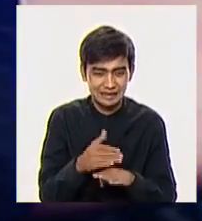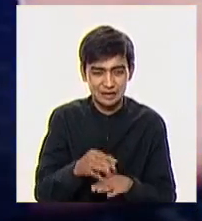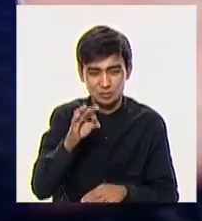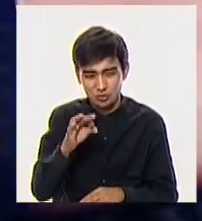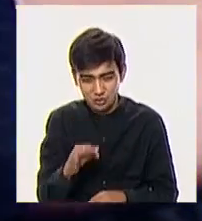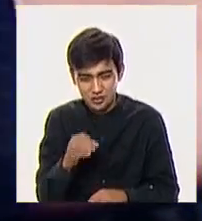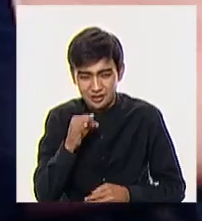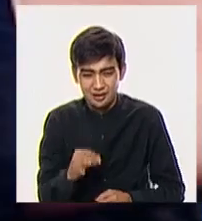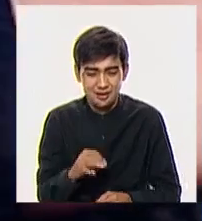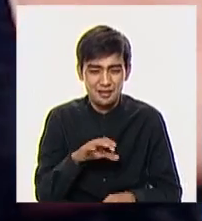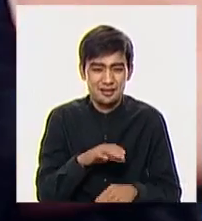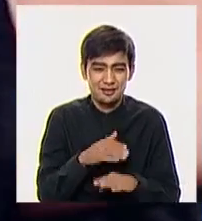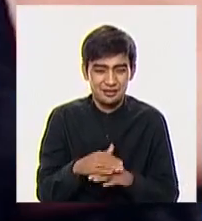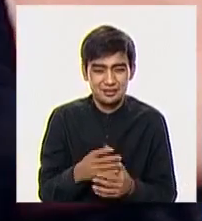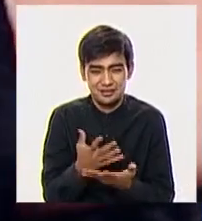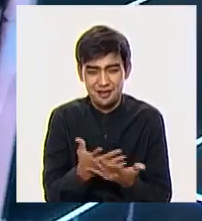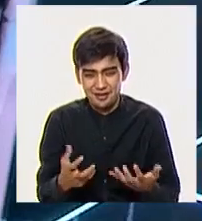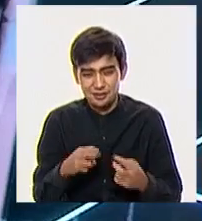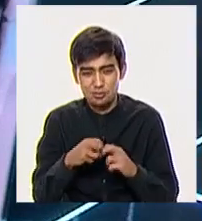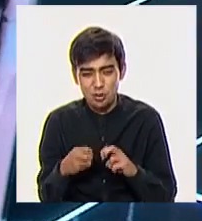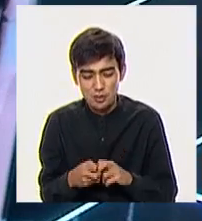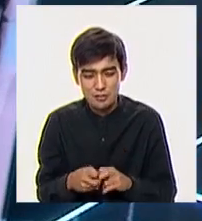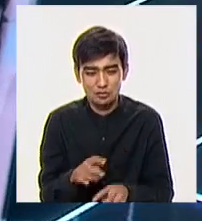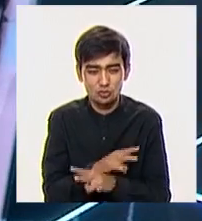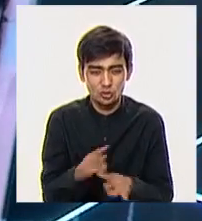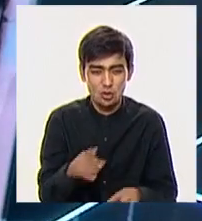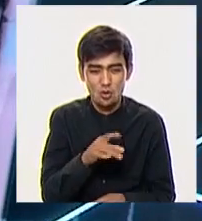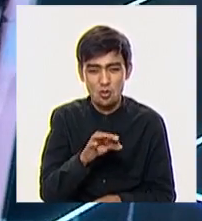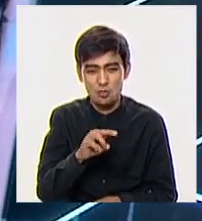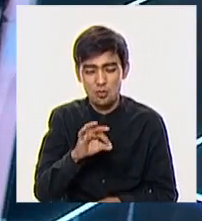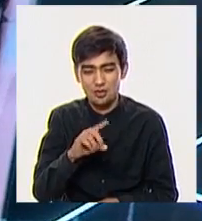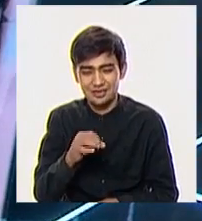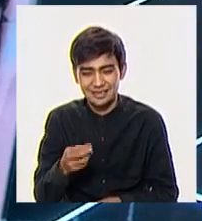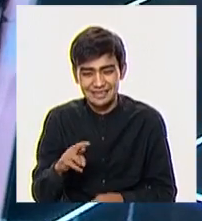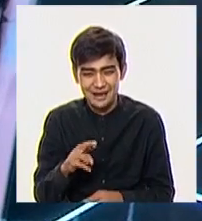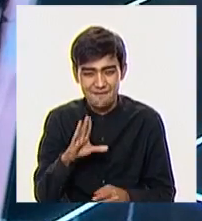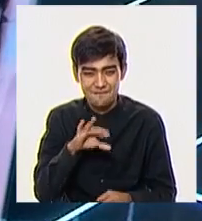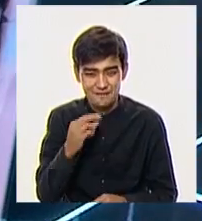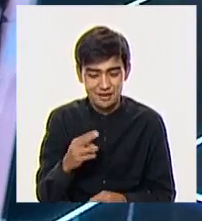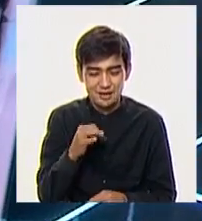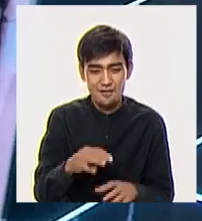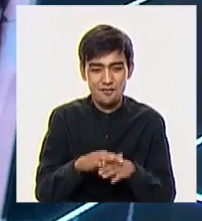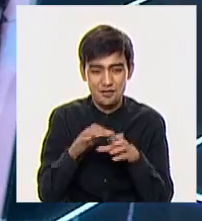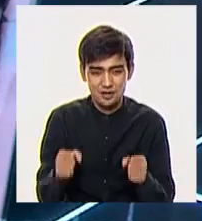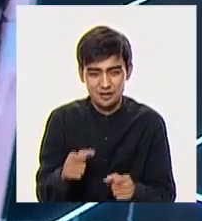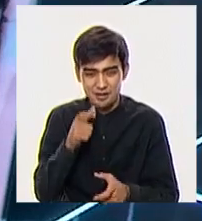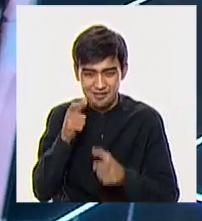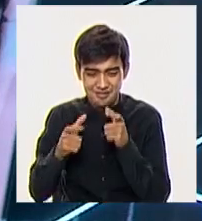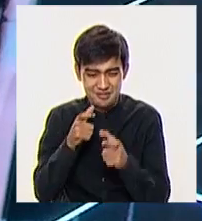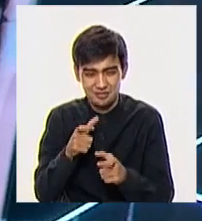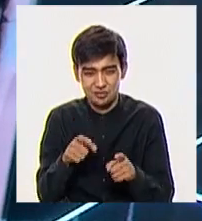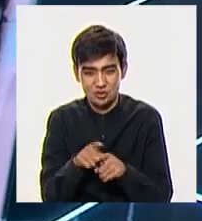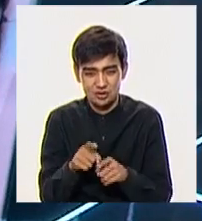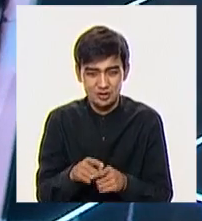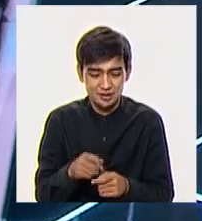болсын, қоғамдағы әлеуметтік мәселелер бойынша бір мәселені оппозициялық түрде билікке айқалап жеткізіп,